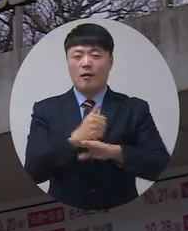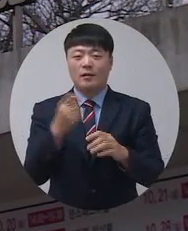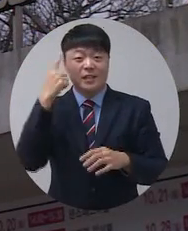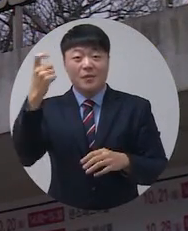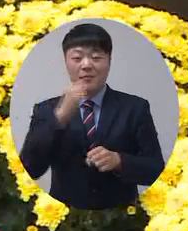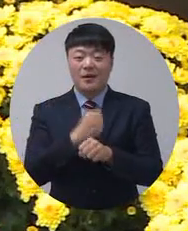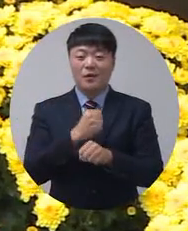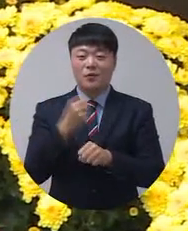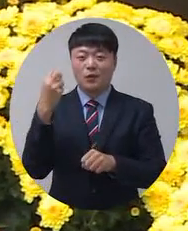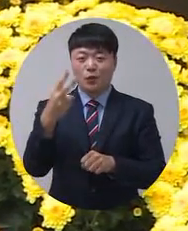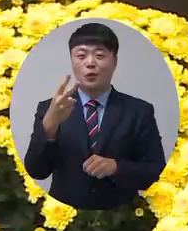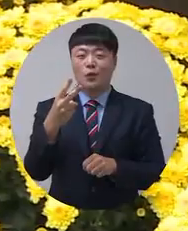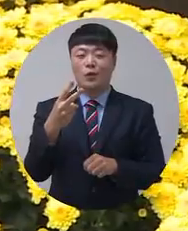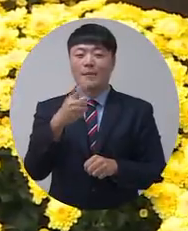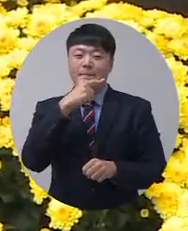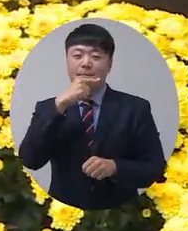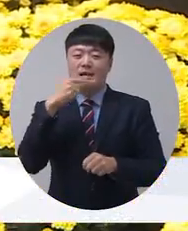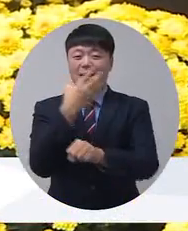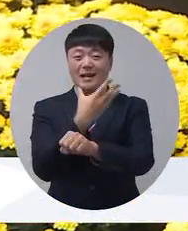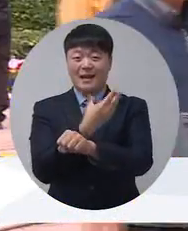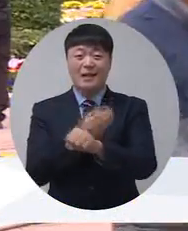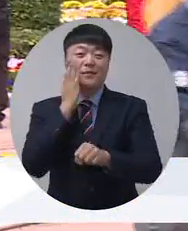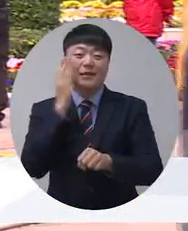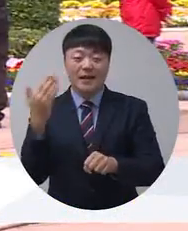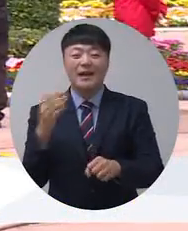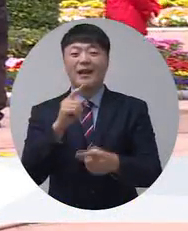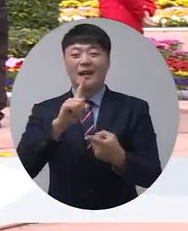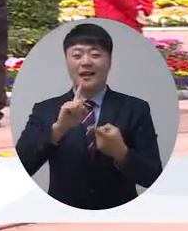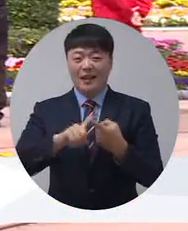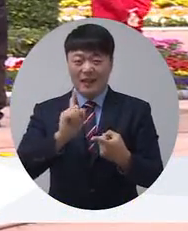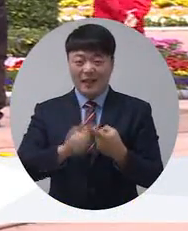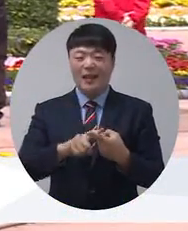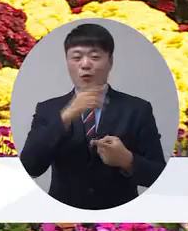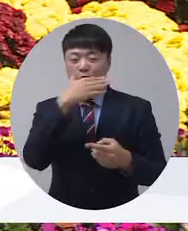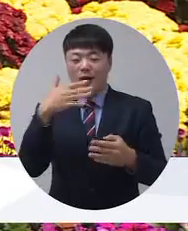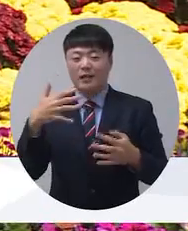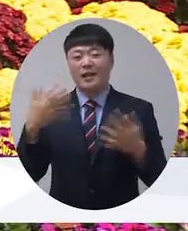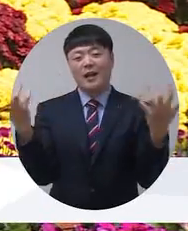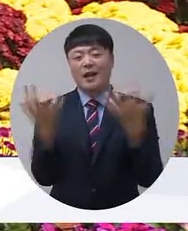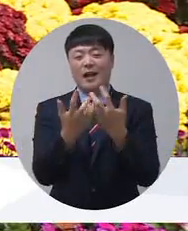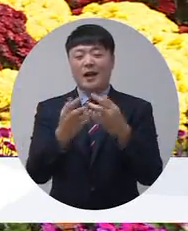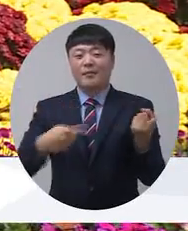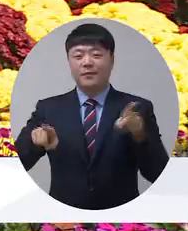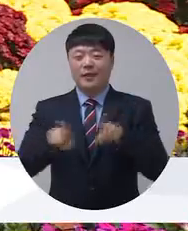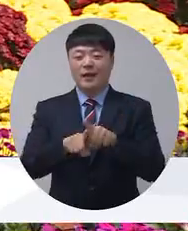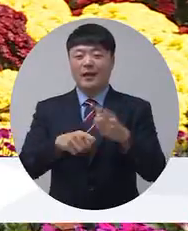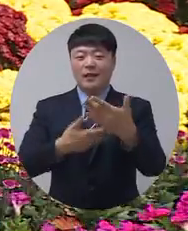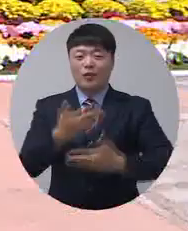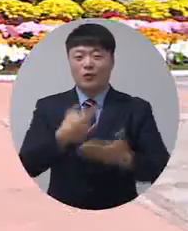기념하고 가을 단풍이 붉게 문든 해인사 소리길의 정취와 국화향기를 함께 나누기 위해